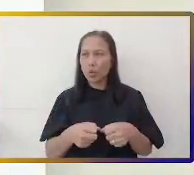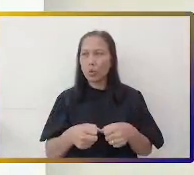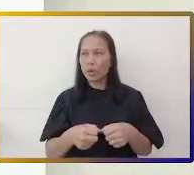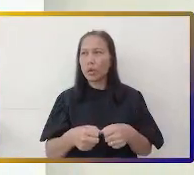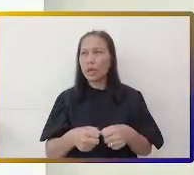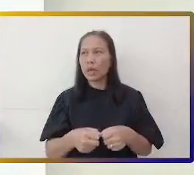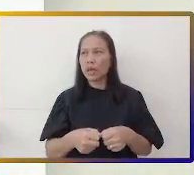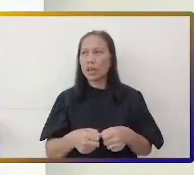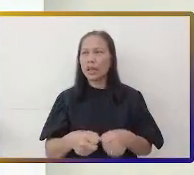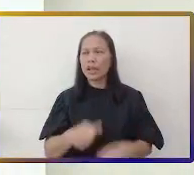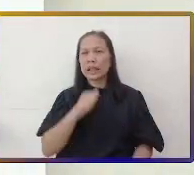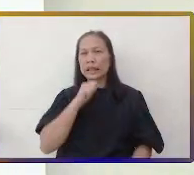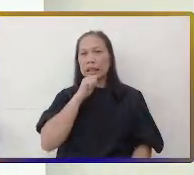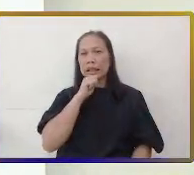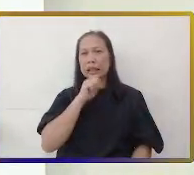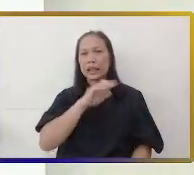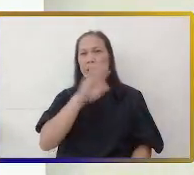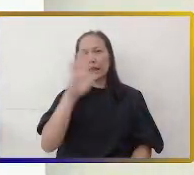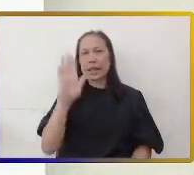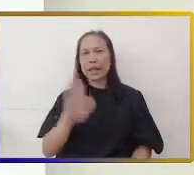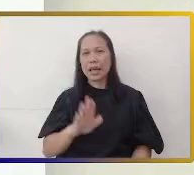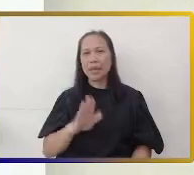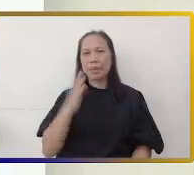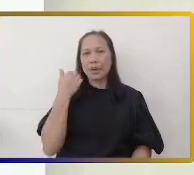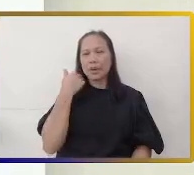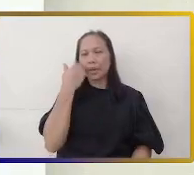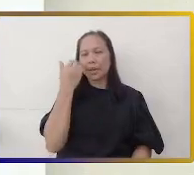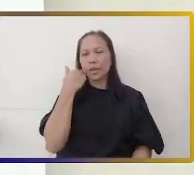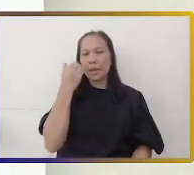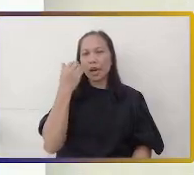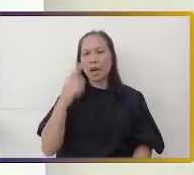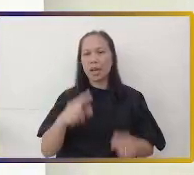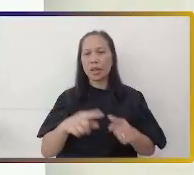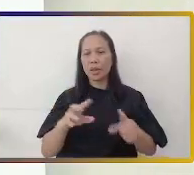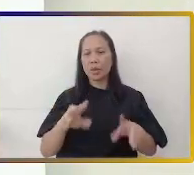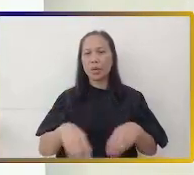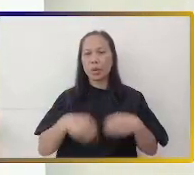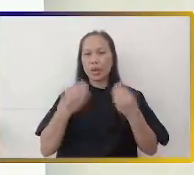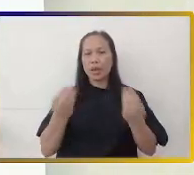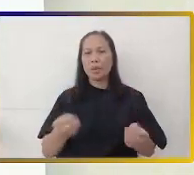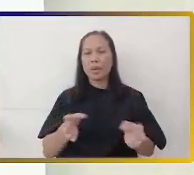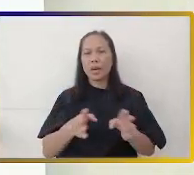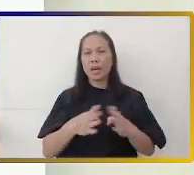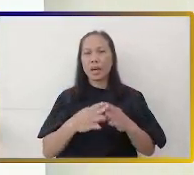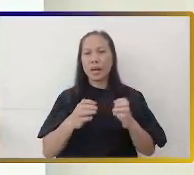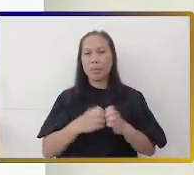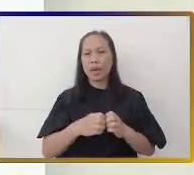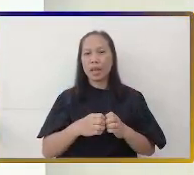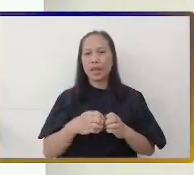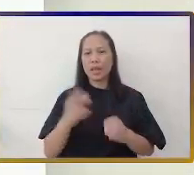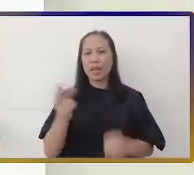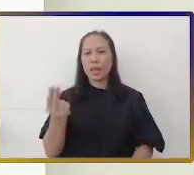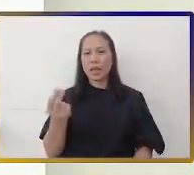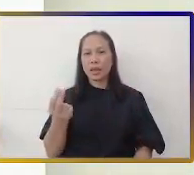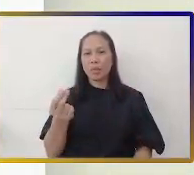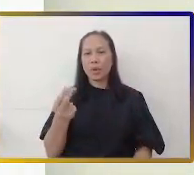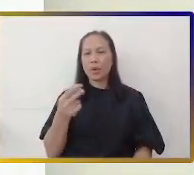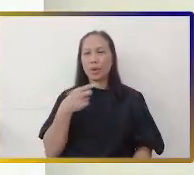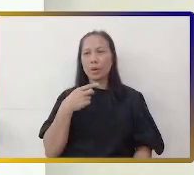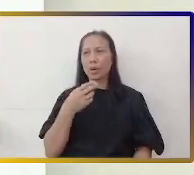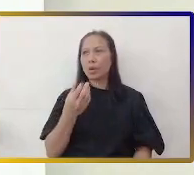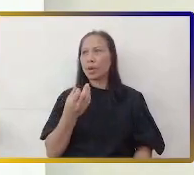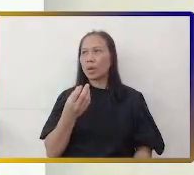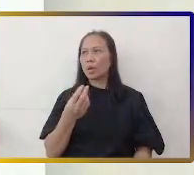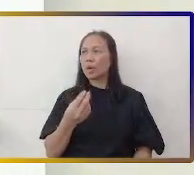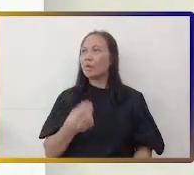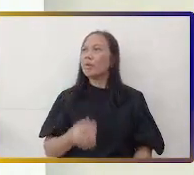time huwag tayong mahiyang magbigay kahit maliit lang yan Amen dahil sa sinabi na po ni